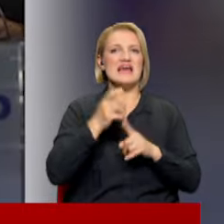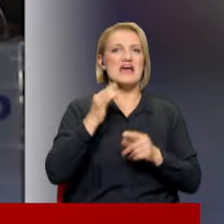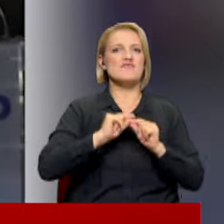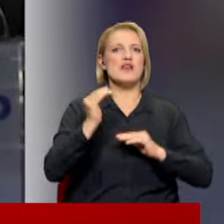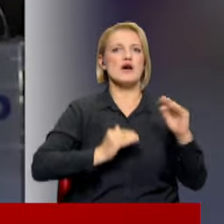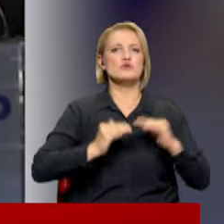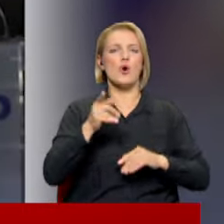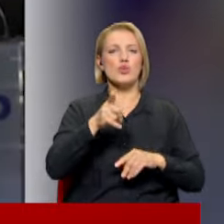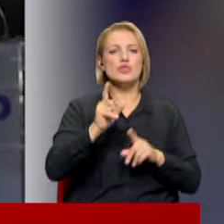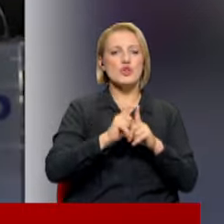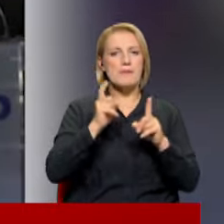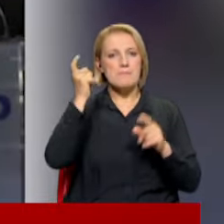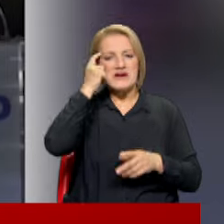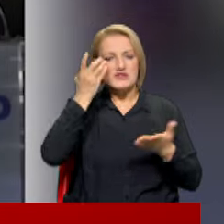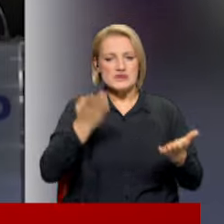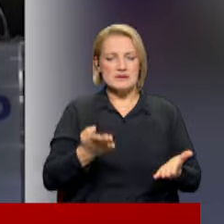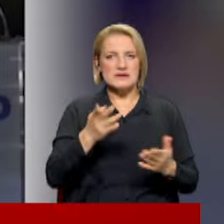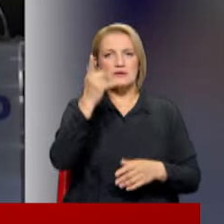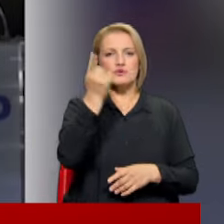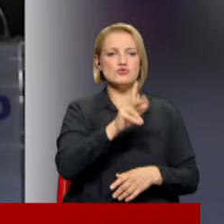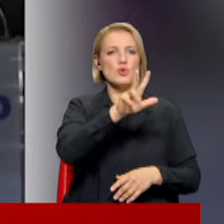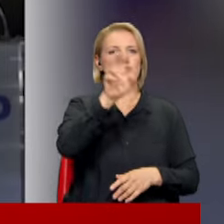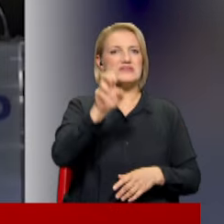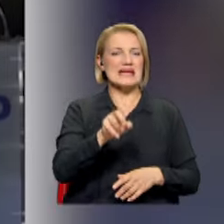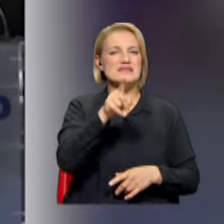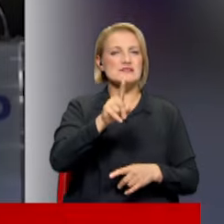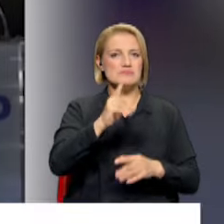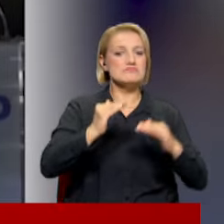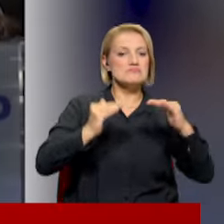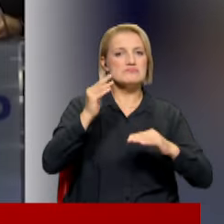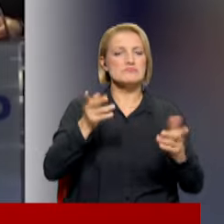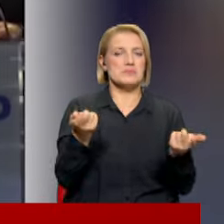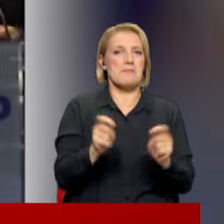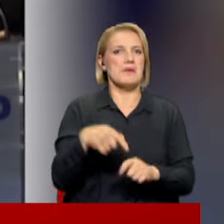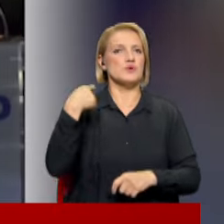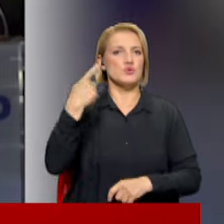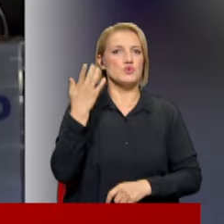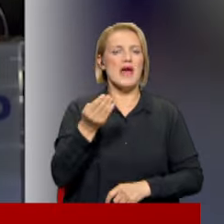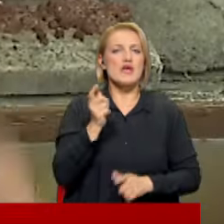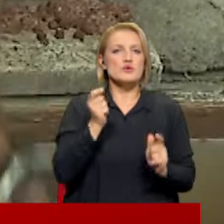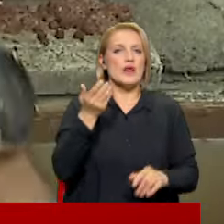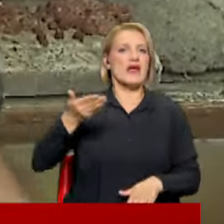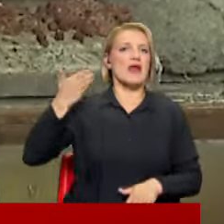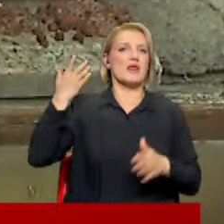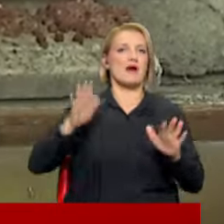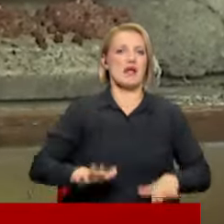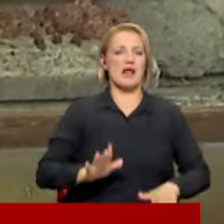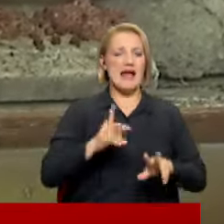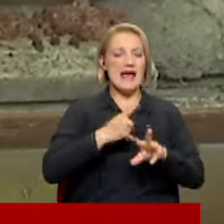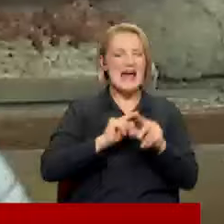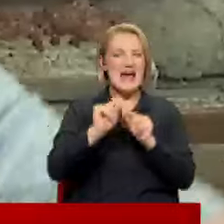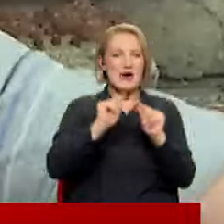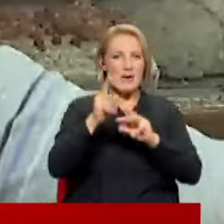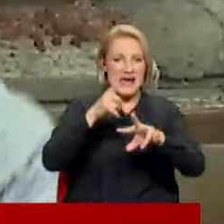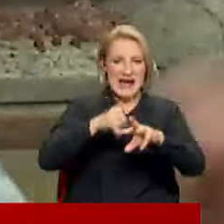döneminin başındayız. Yılı 38 civarında kapatmayı ümit ediyoruz. En zoru geride kaldı. Ekonominin neyesinden